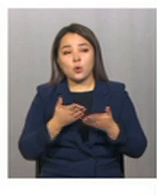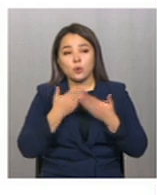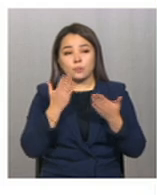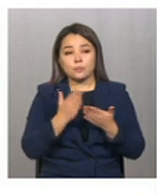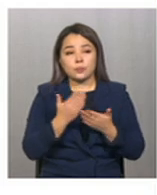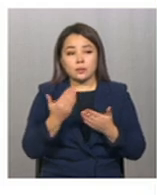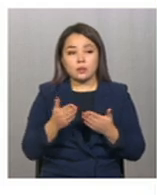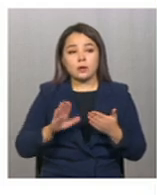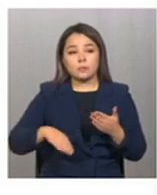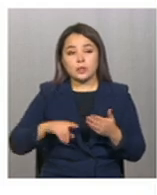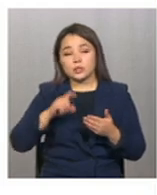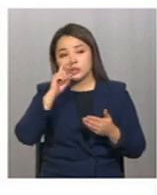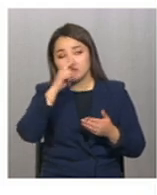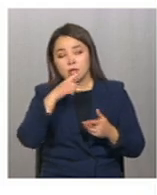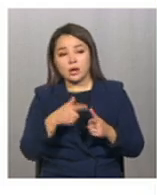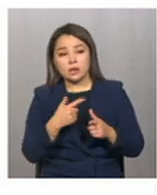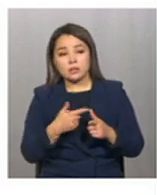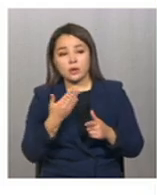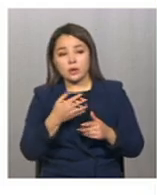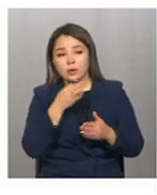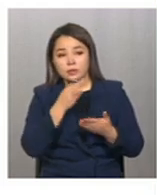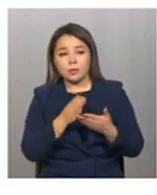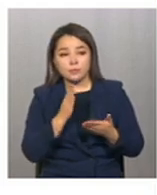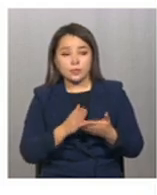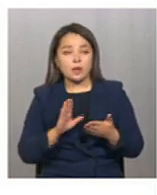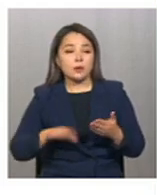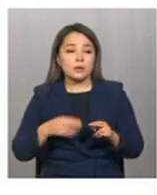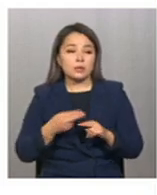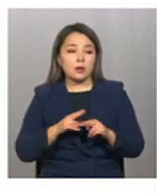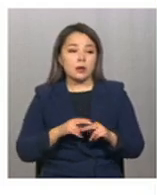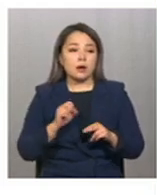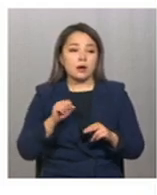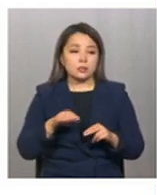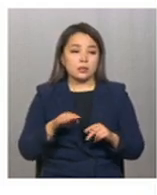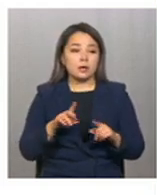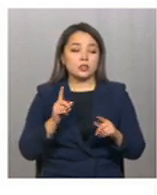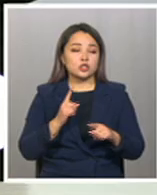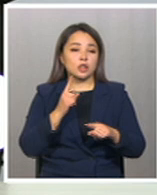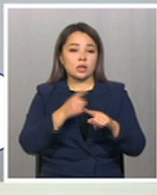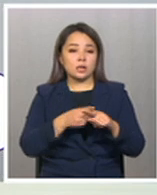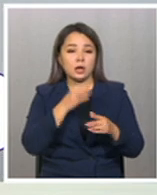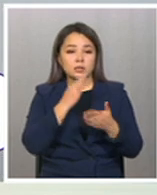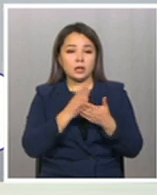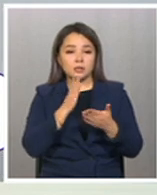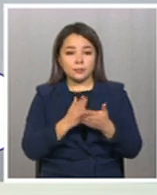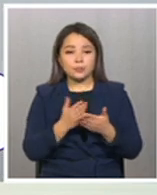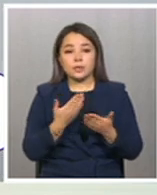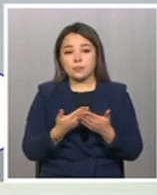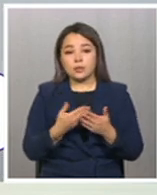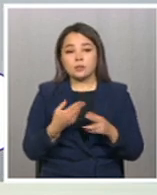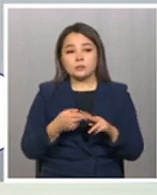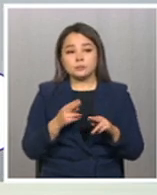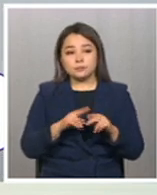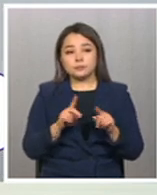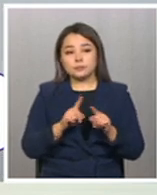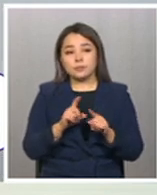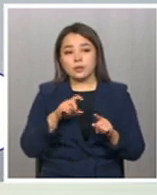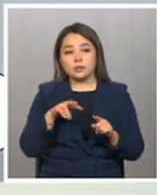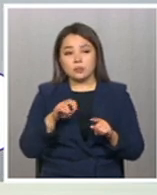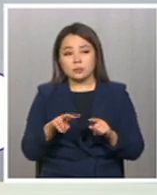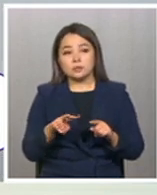одан кейін қышқылдың атауы аталады, және ат деген жұрнақ жалғанады. Мысал ретінде